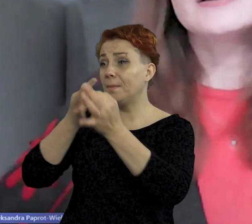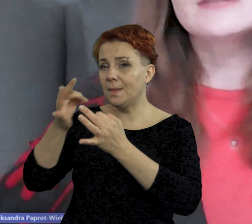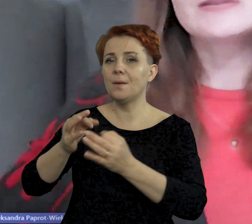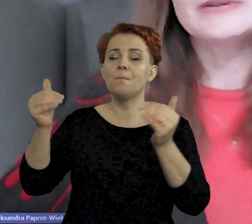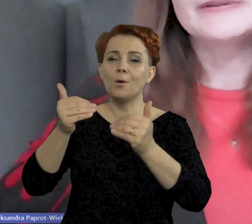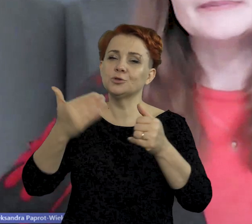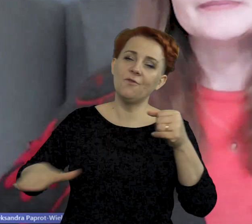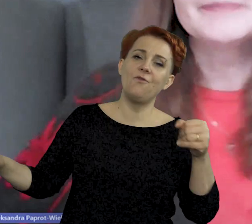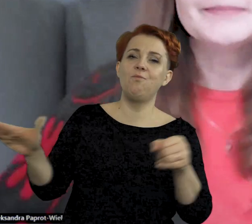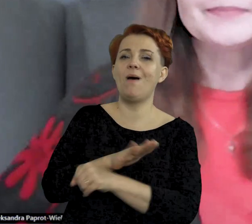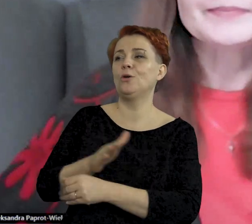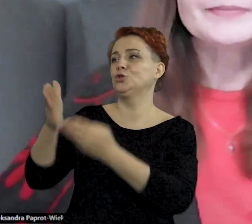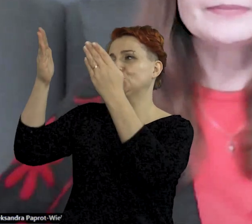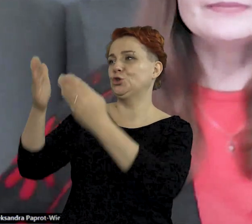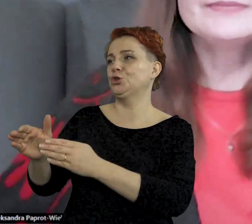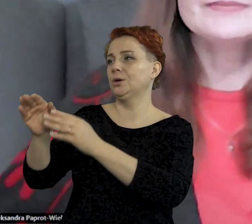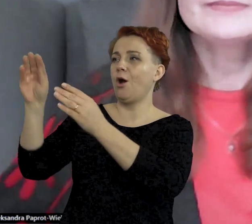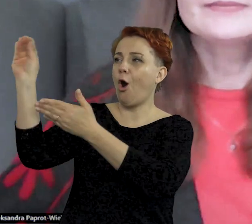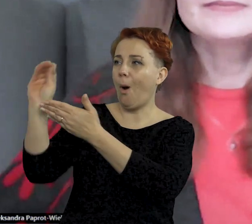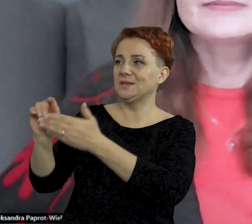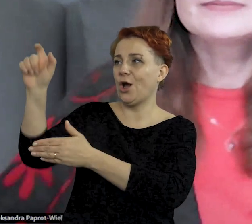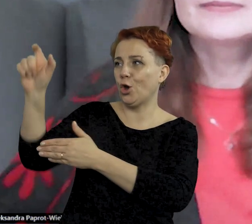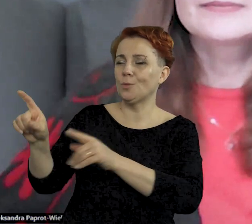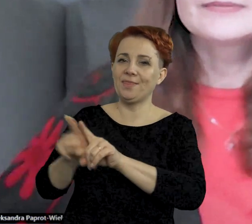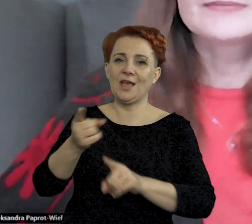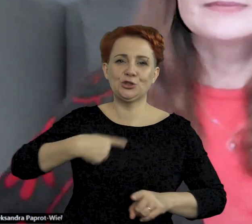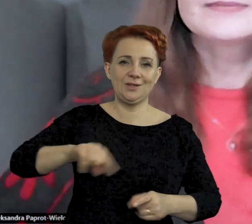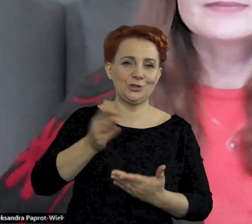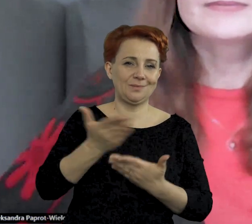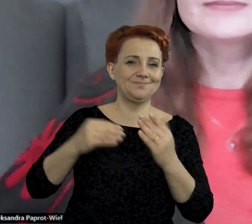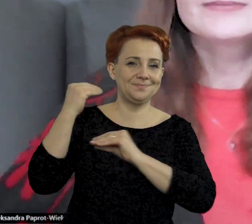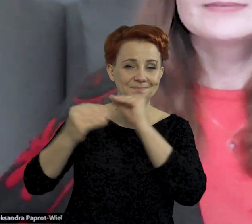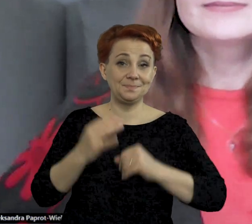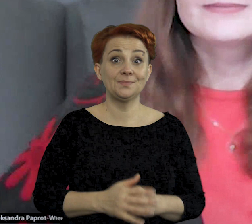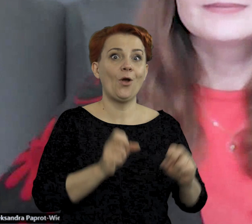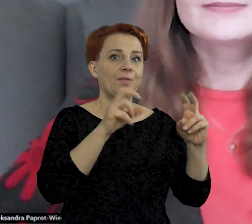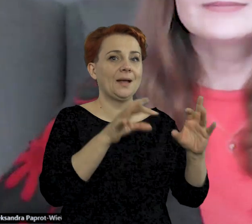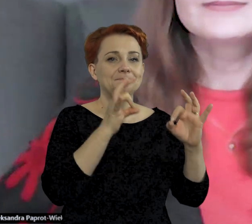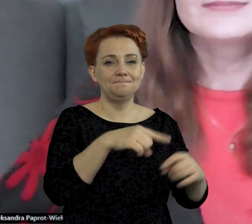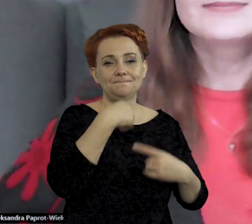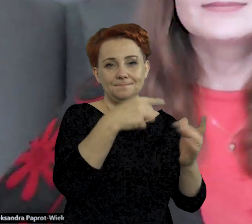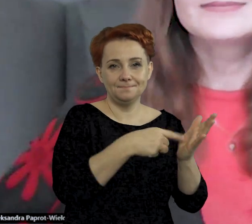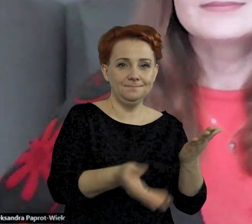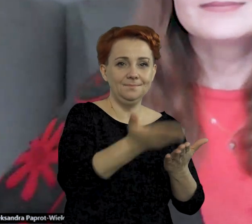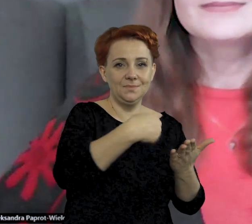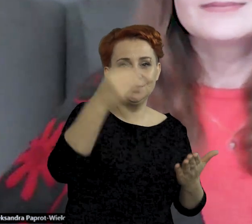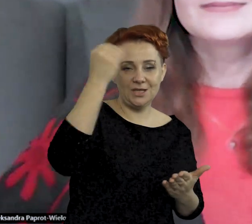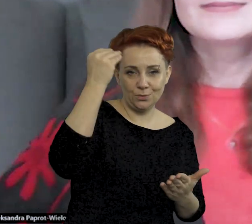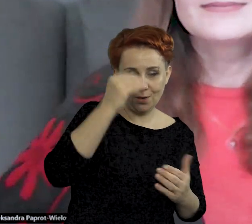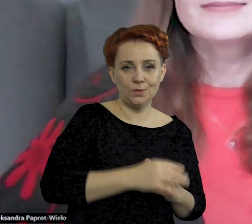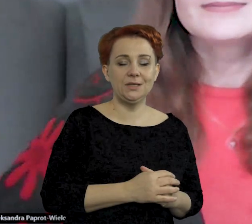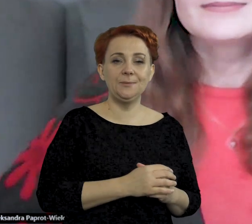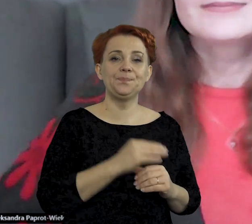naszej dyscypliny. No właśnie, skoro znowuż się pojawia magiczne słowo dyscyplina, etnologia i antropologia